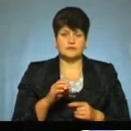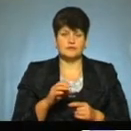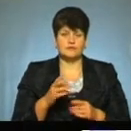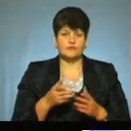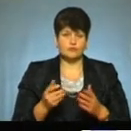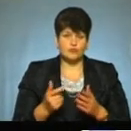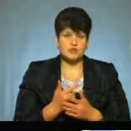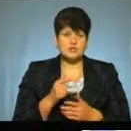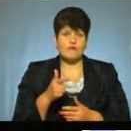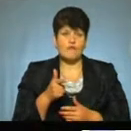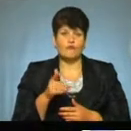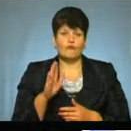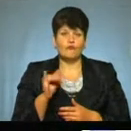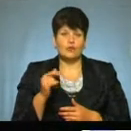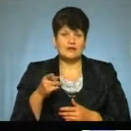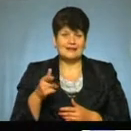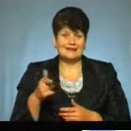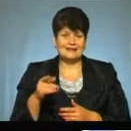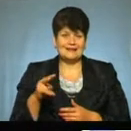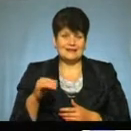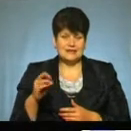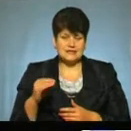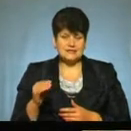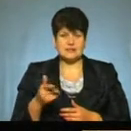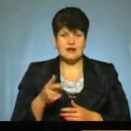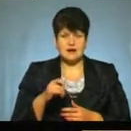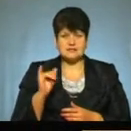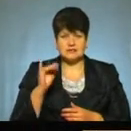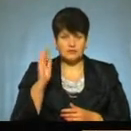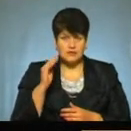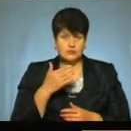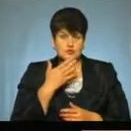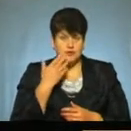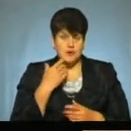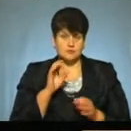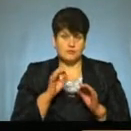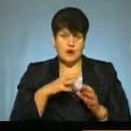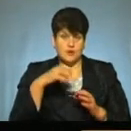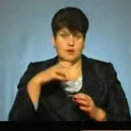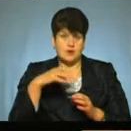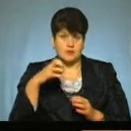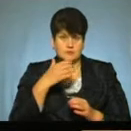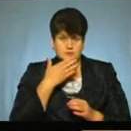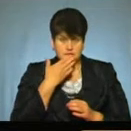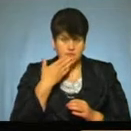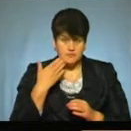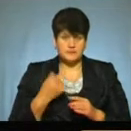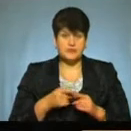вода. Якщо немає достатньо припливної вентиляції, Значить, що ми, а коли